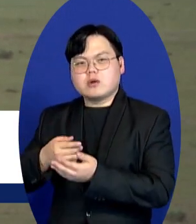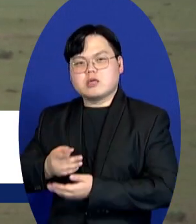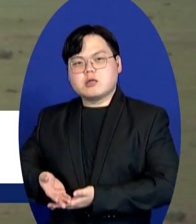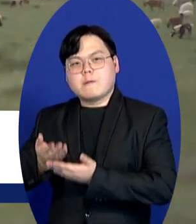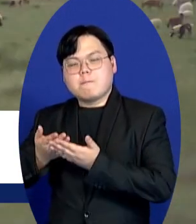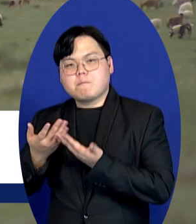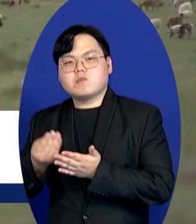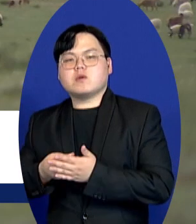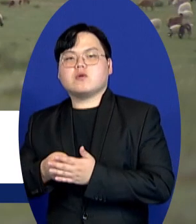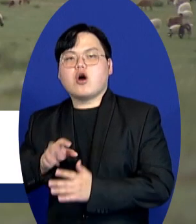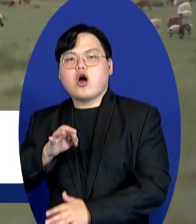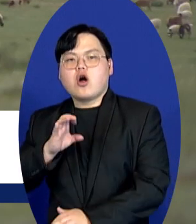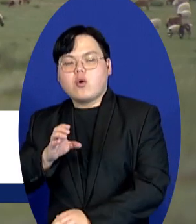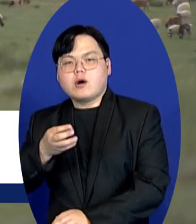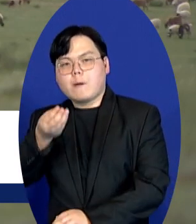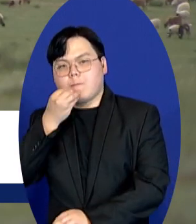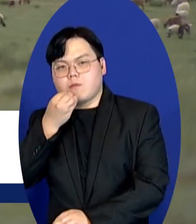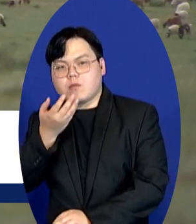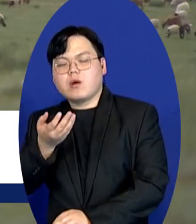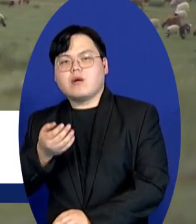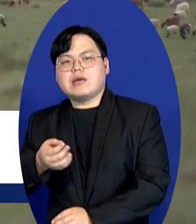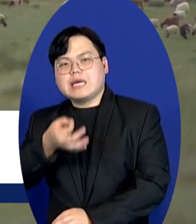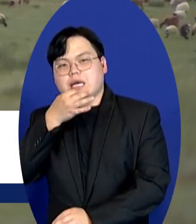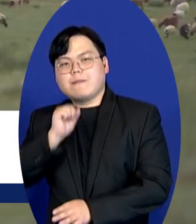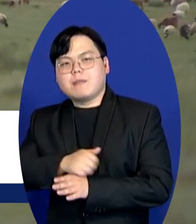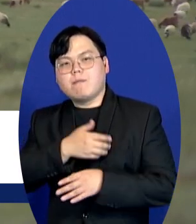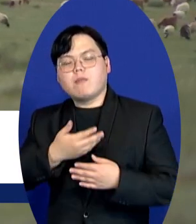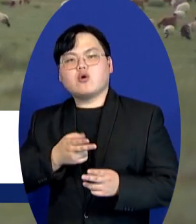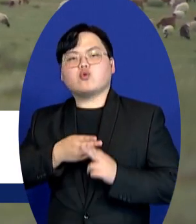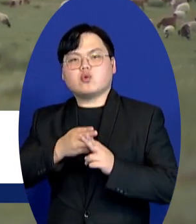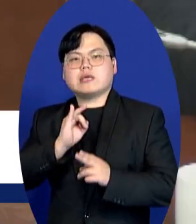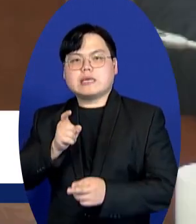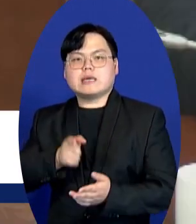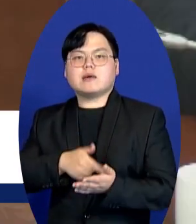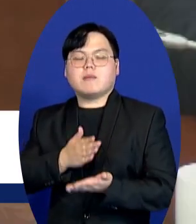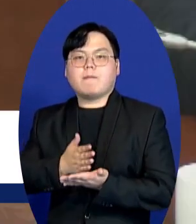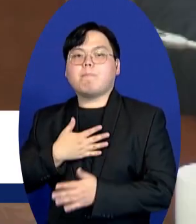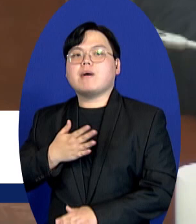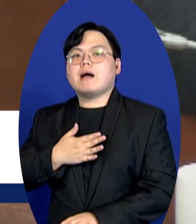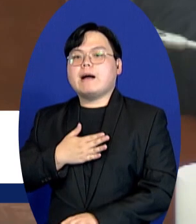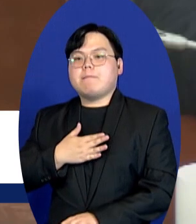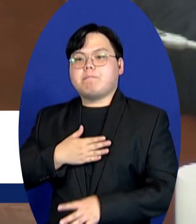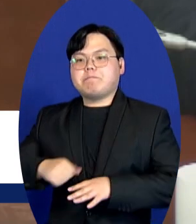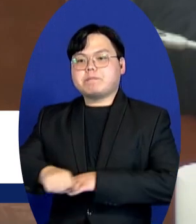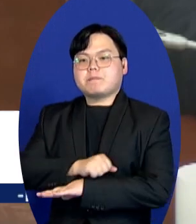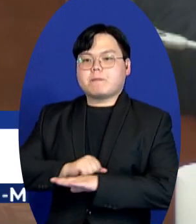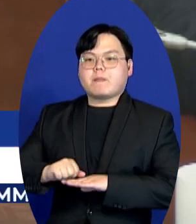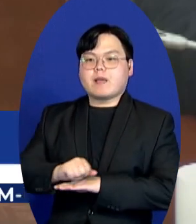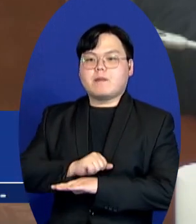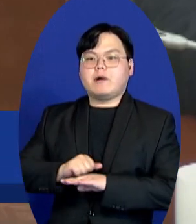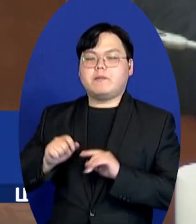талаас нь анхаарч өвс тэжээл эртнээс базаахт нь дим болох нь чухал байгааг хэлж байна. Манай аймгийн хувьд бол яг өнөөдрийн